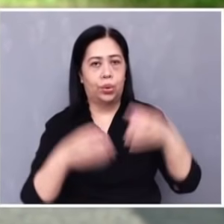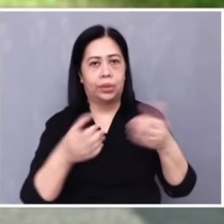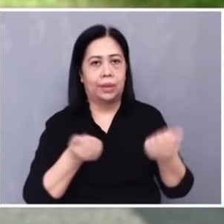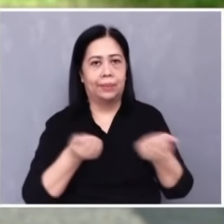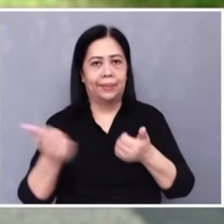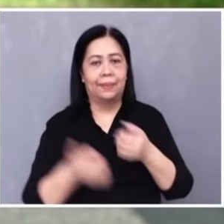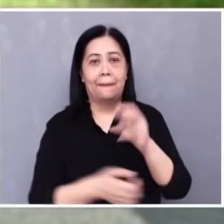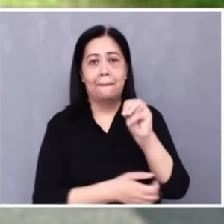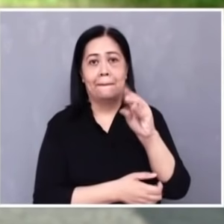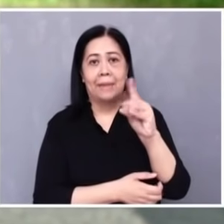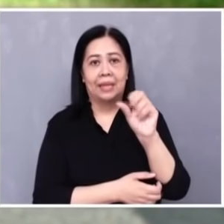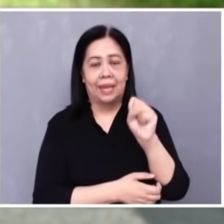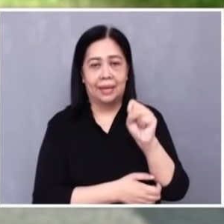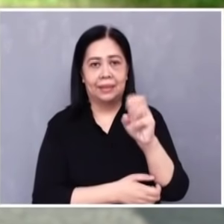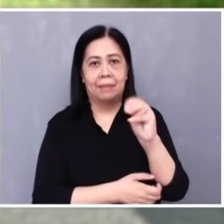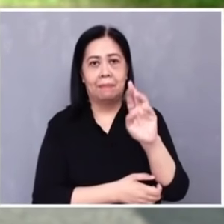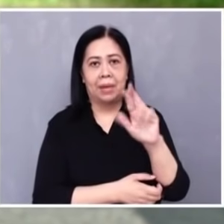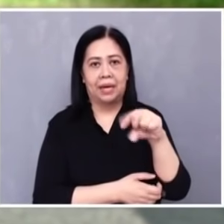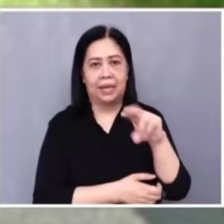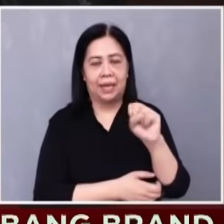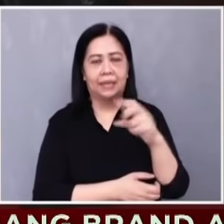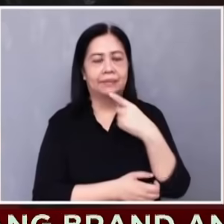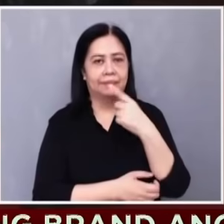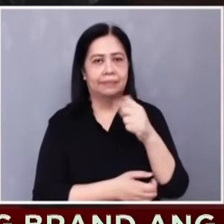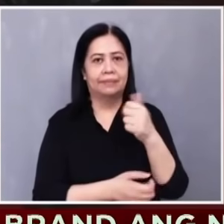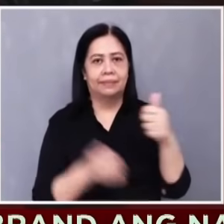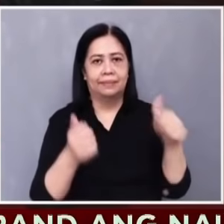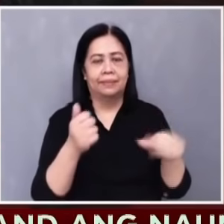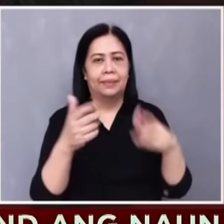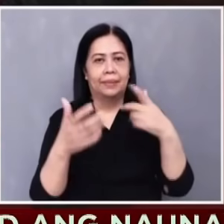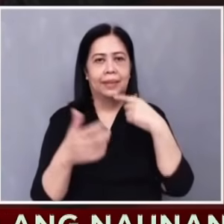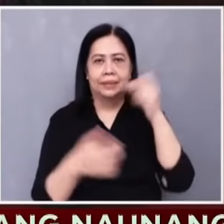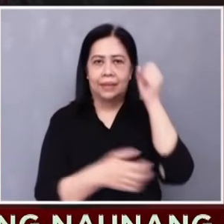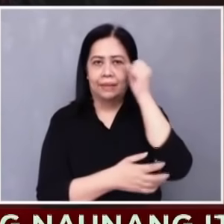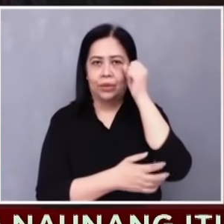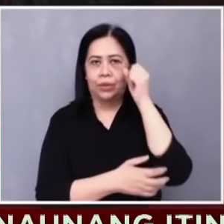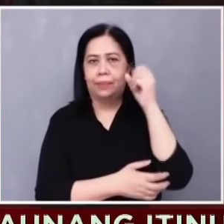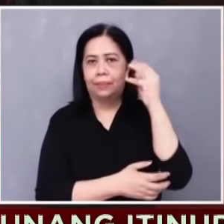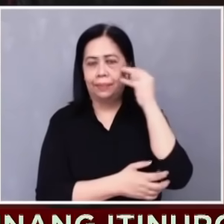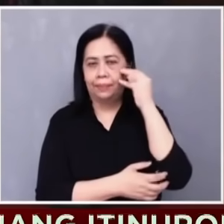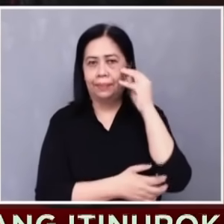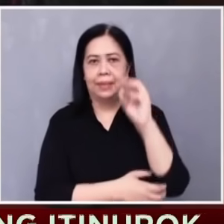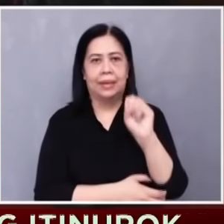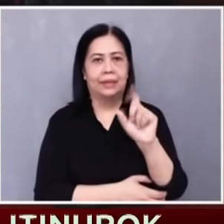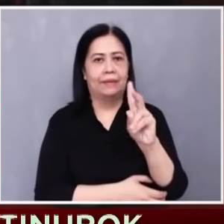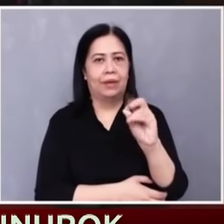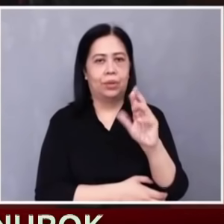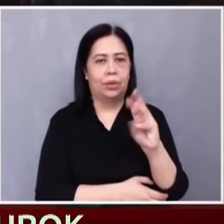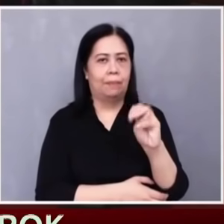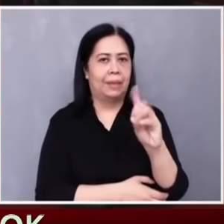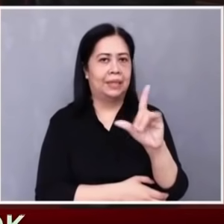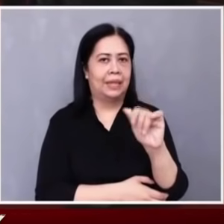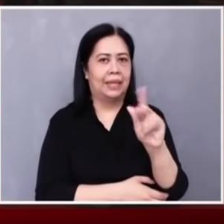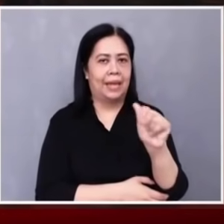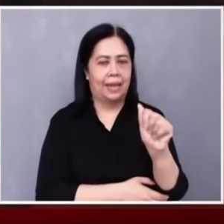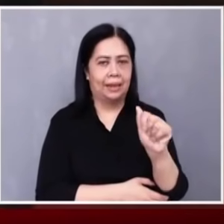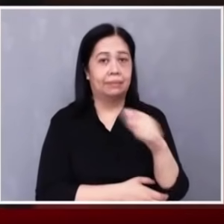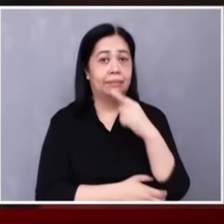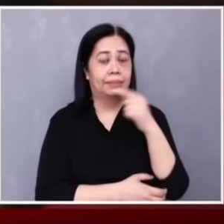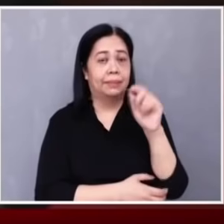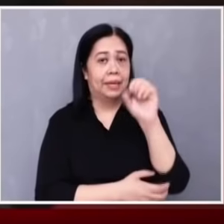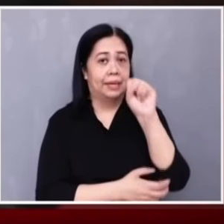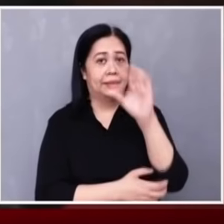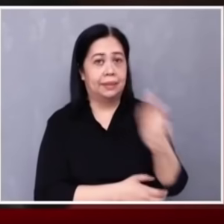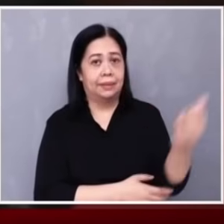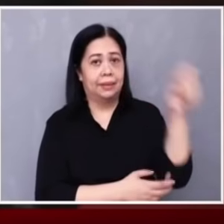Marquez. Kinumpirma ito ni Executive Secretary Salvador Medialdea. Ayon sa tagapagsalita ng Korte Suprema na